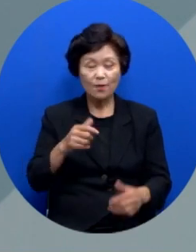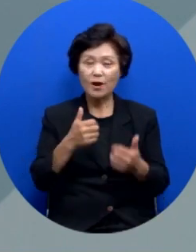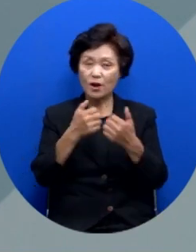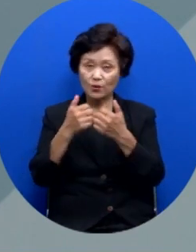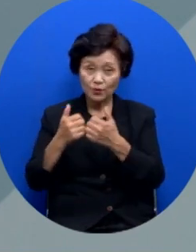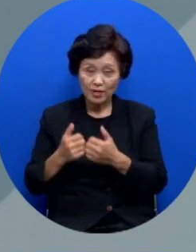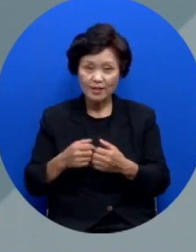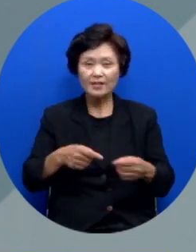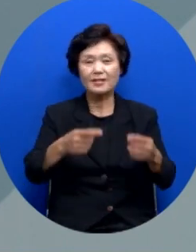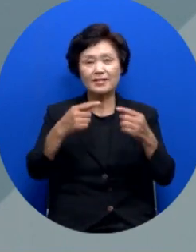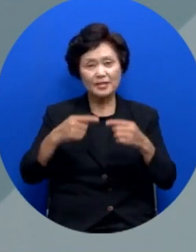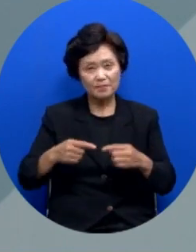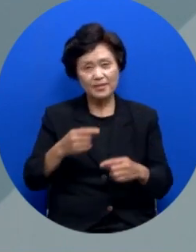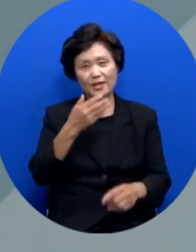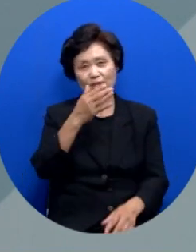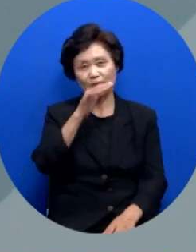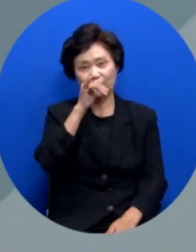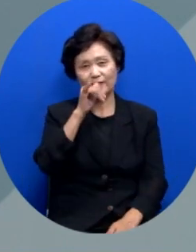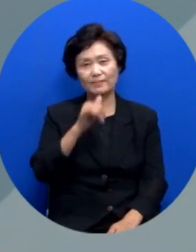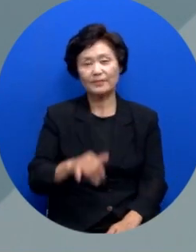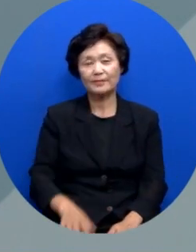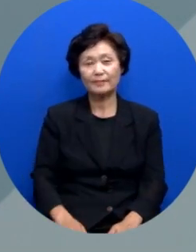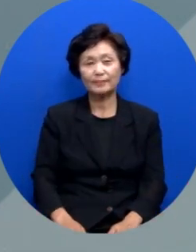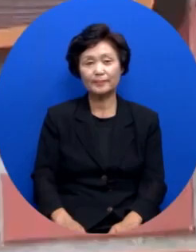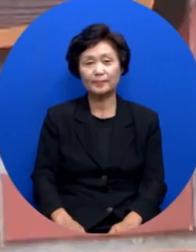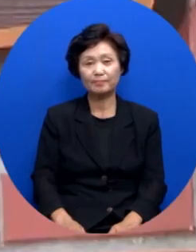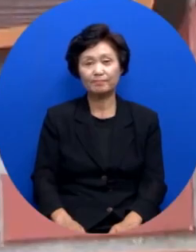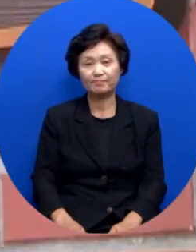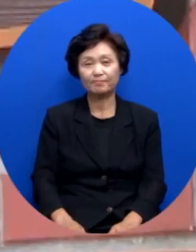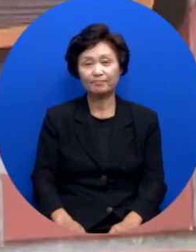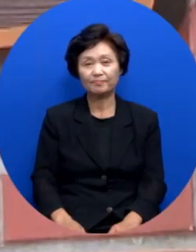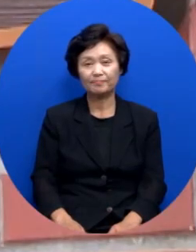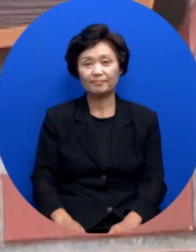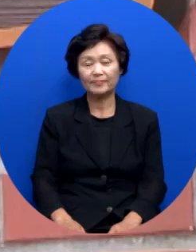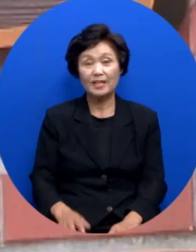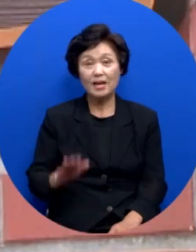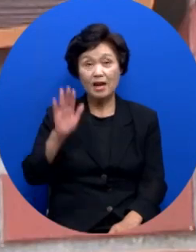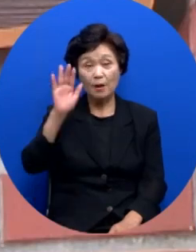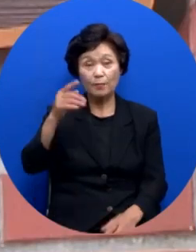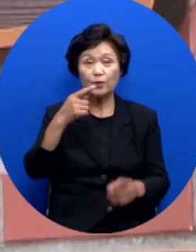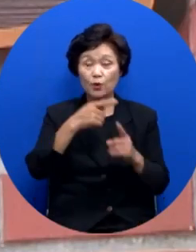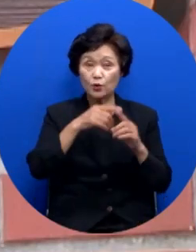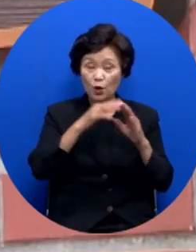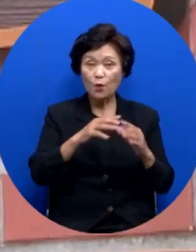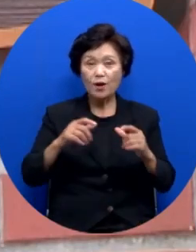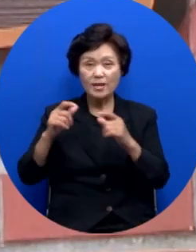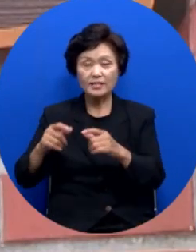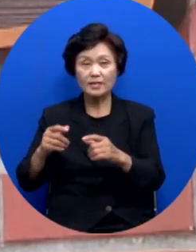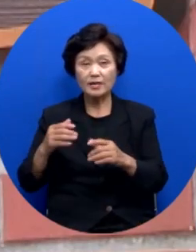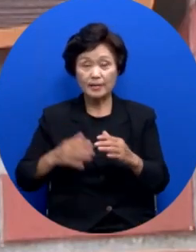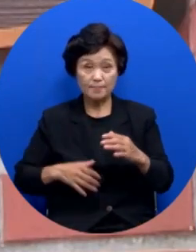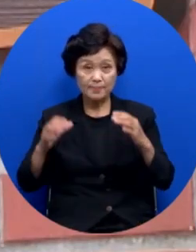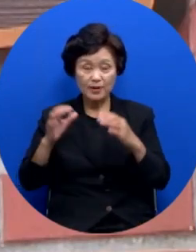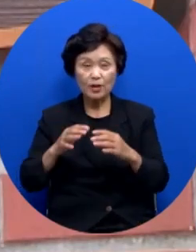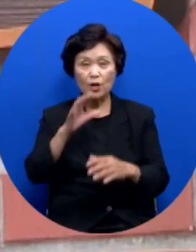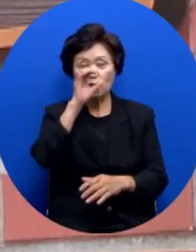미래교육사업에 참여를 하시면 될 것 같습니다. 네. 네, 앞으로도 교회와 지역이 협력해 교육에